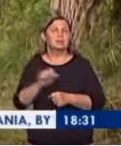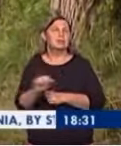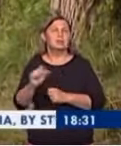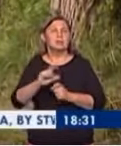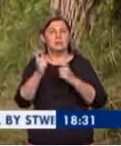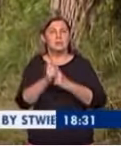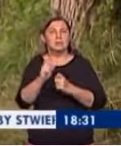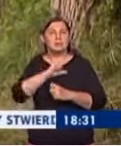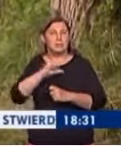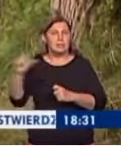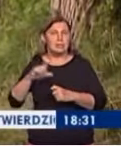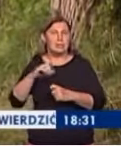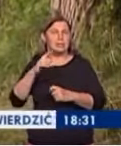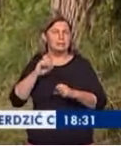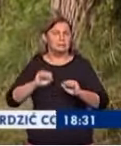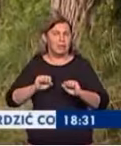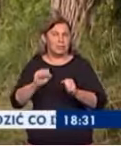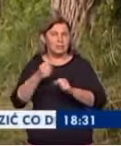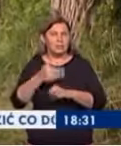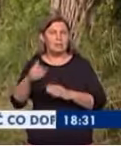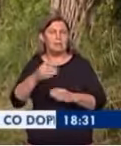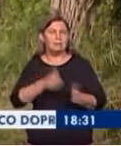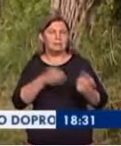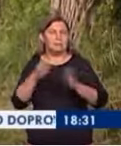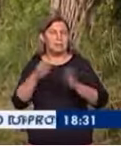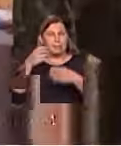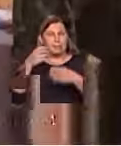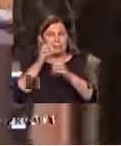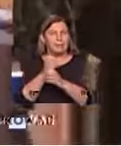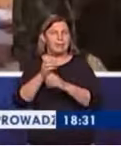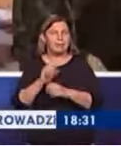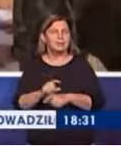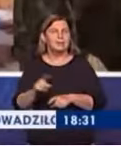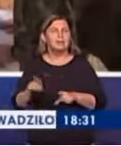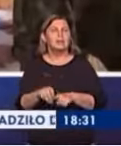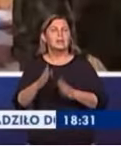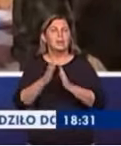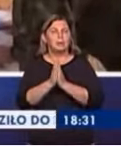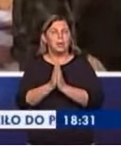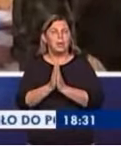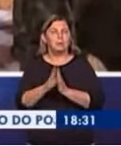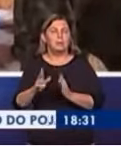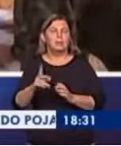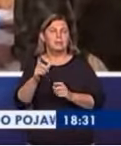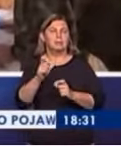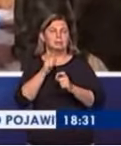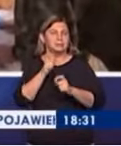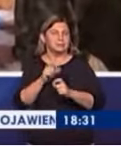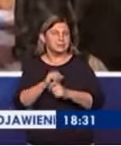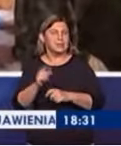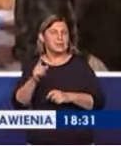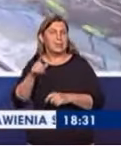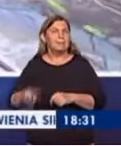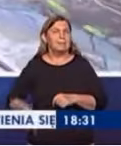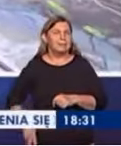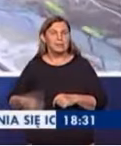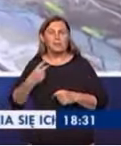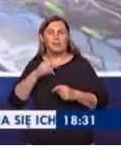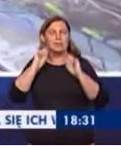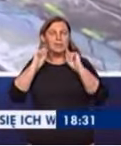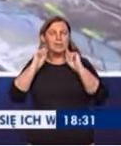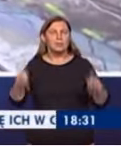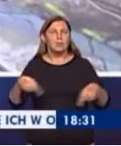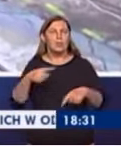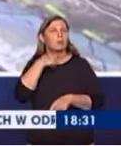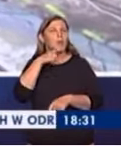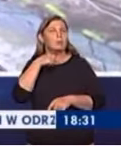są działania, ale też kolejne badania. Dlatego tutaj gorący apel ze strony pani ministra, a także naukowców, żeby po pierwsze nie słuchać fake newsów,